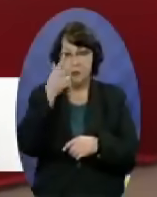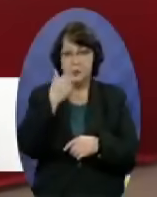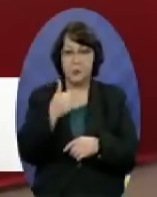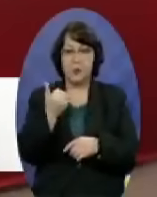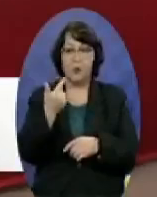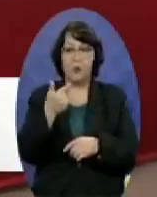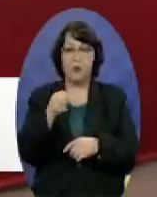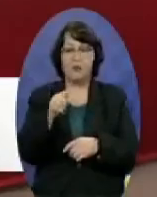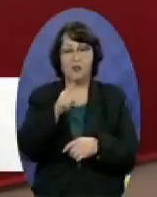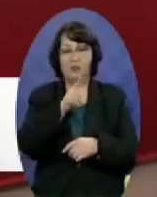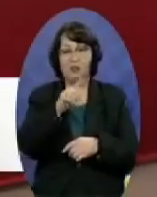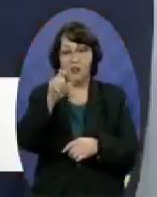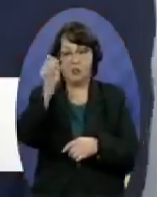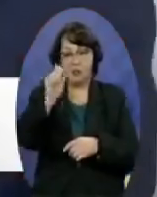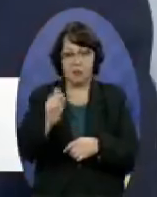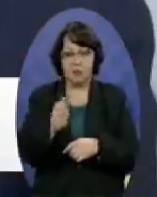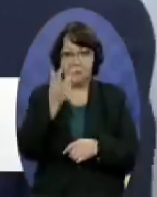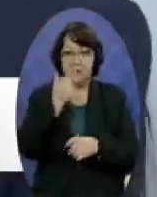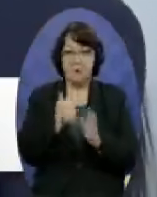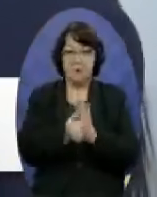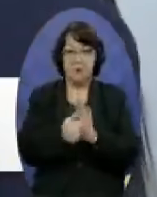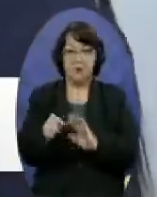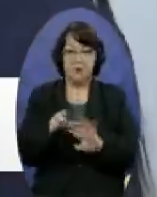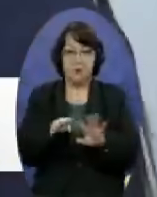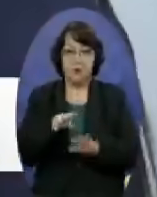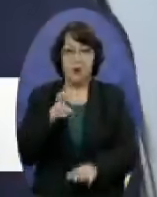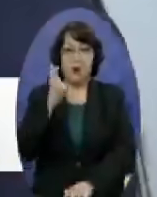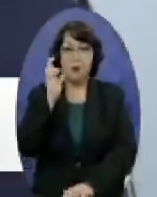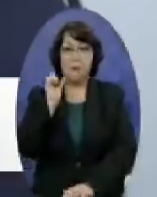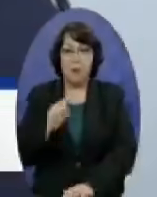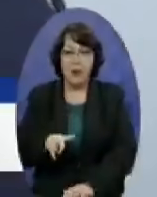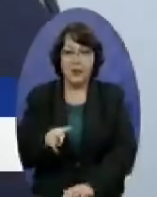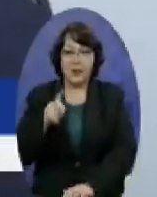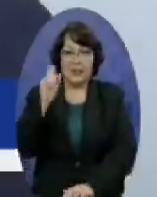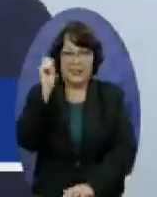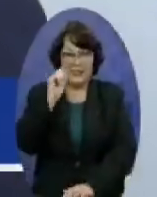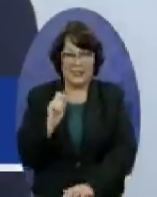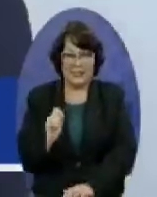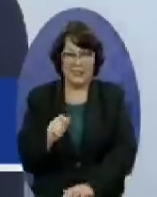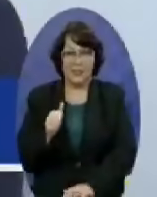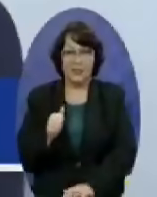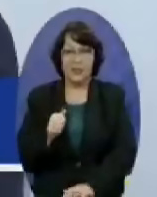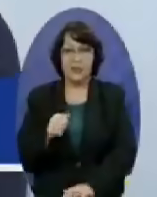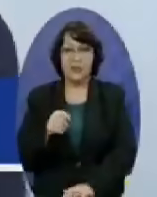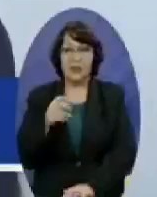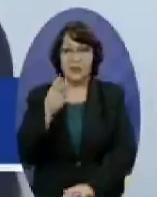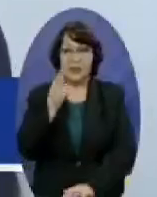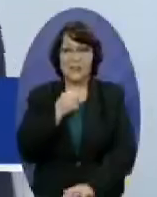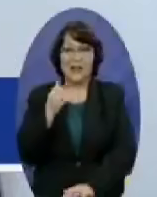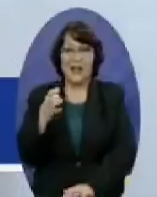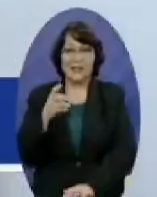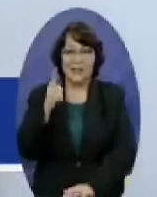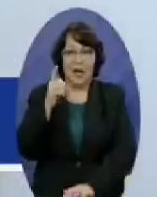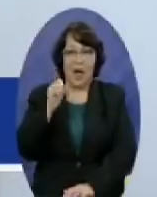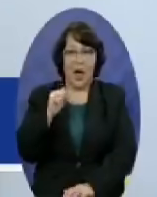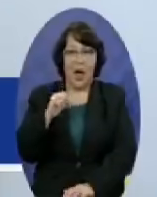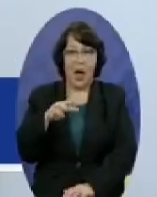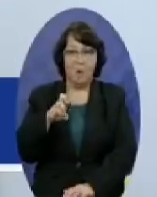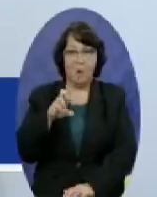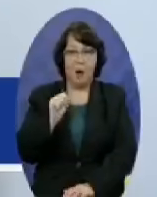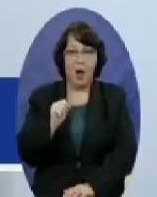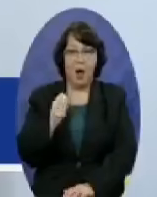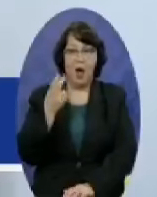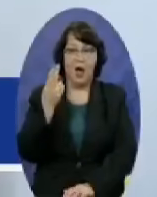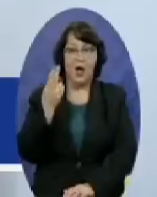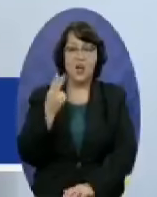бүтээлээрээ авьяасаа сорьжээ. Балаар хичээнгүйлэн бичсэн байгаа. Цаас нь болохоор ийм хамбан цэнхэр ийм муутан дээр бичсэн